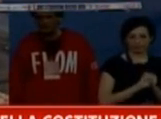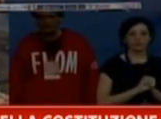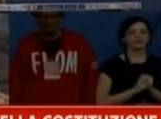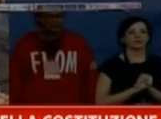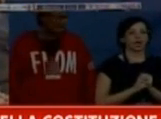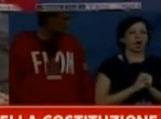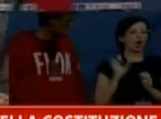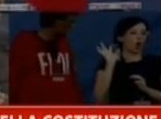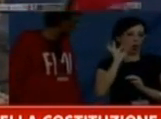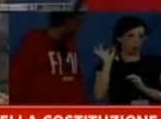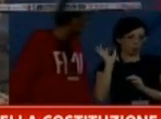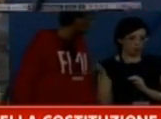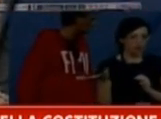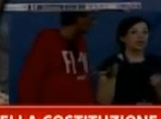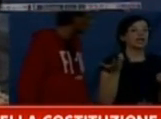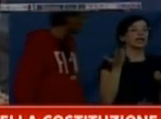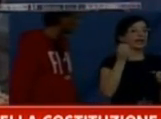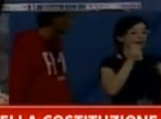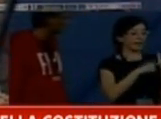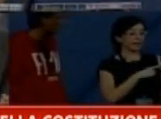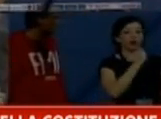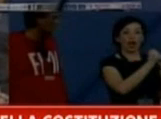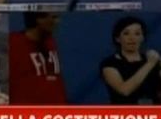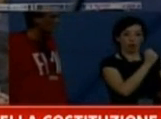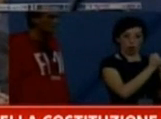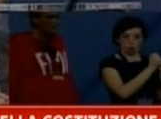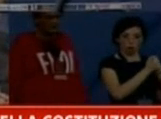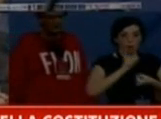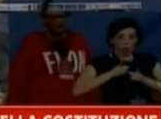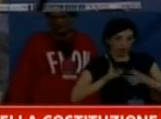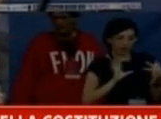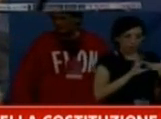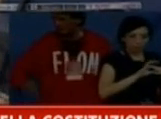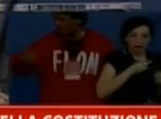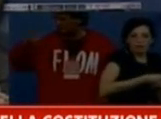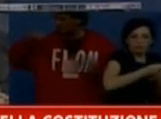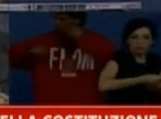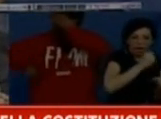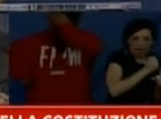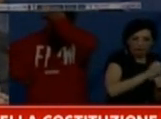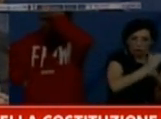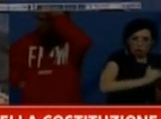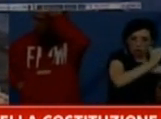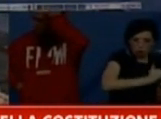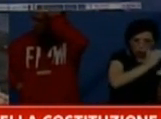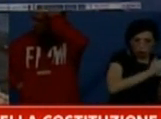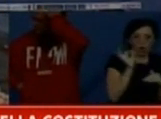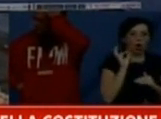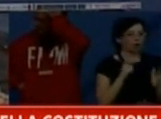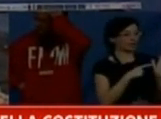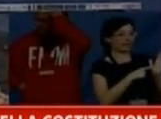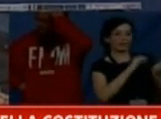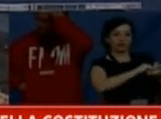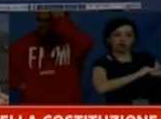al lavoro e che promuove politiche per promuovere il lavoro, i diritti sociali a favore dei più deboli,